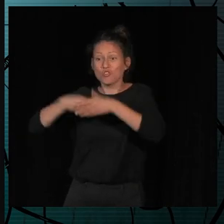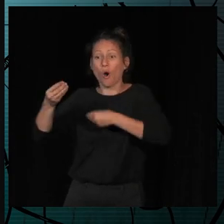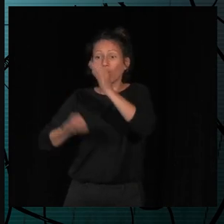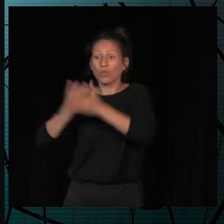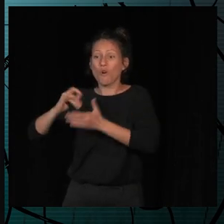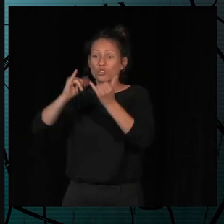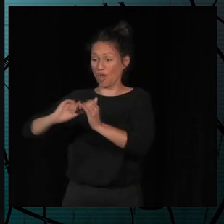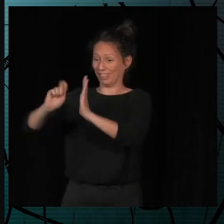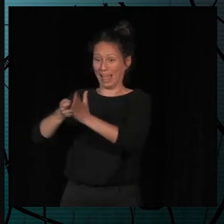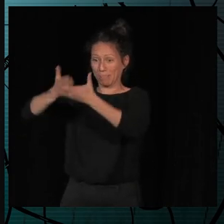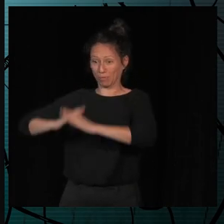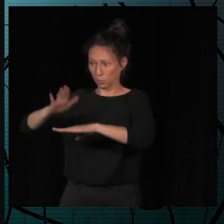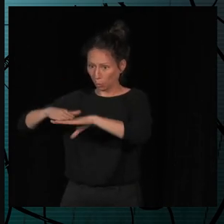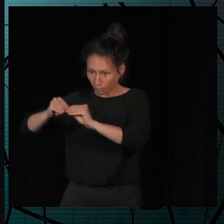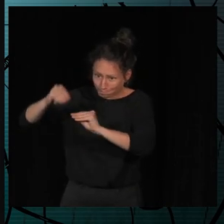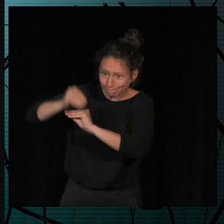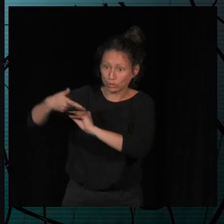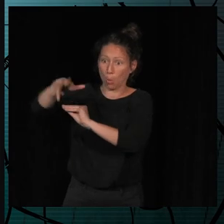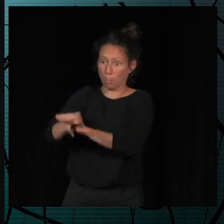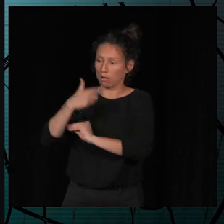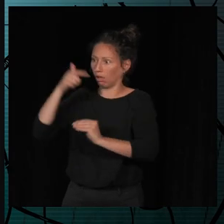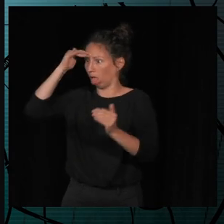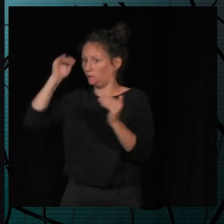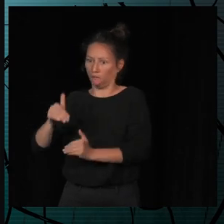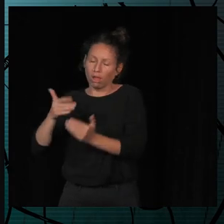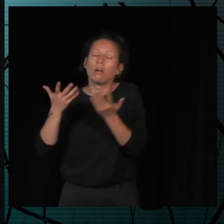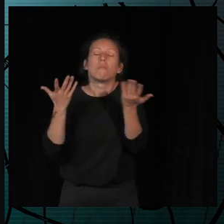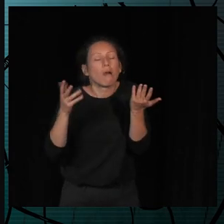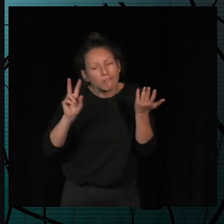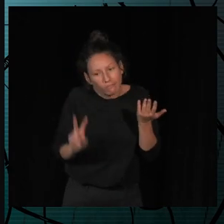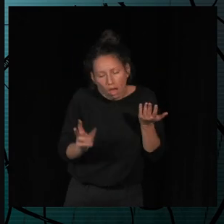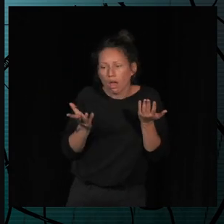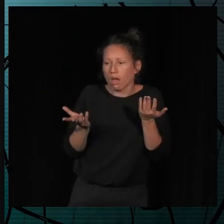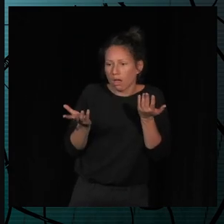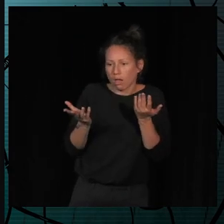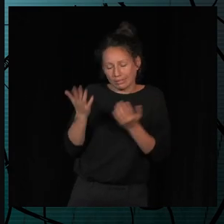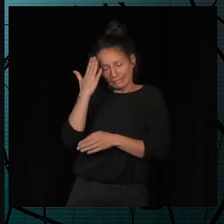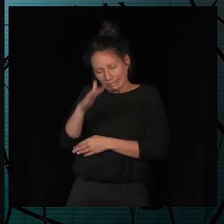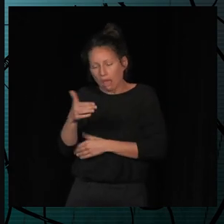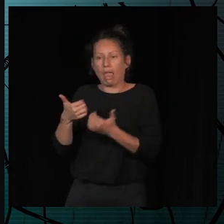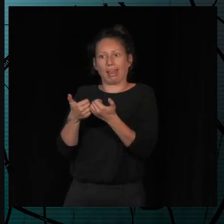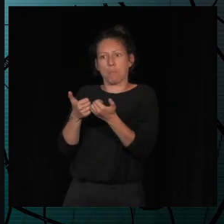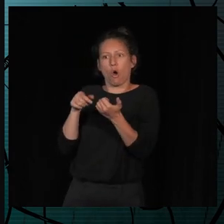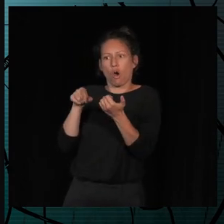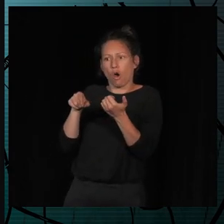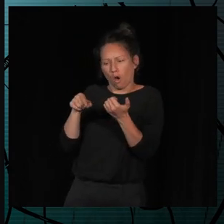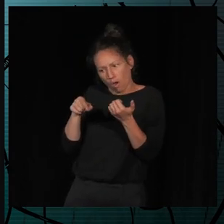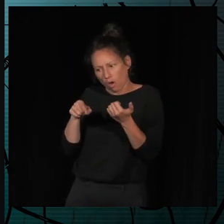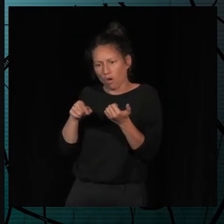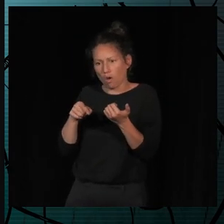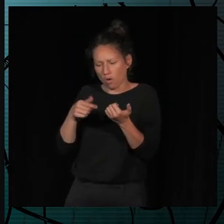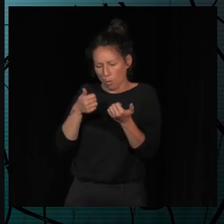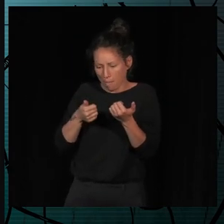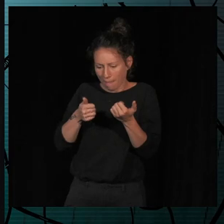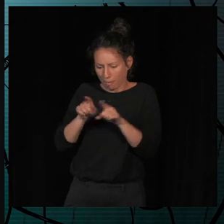vidéo parce que on est encore dans cette idée que le gamer a une forme d'exigence artistique sur ce qu'il va vivre et je